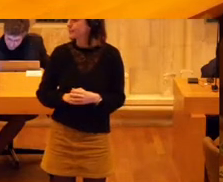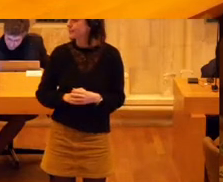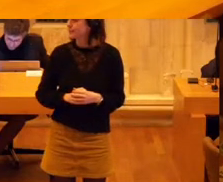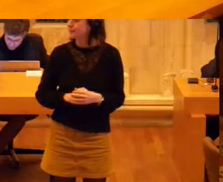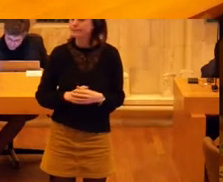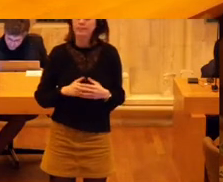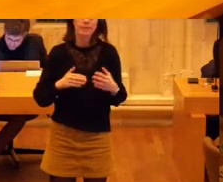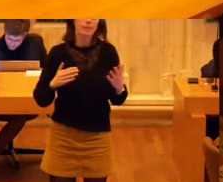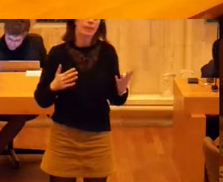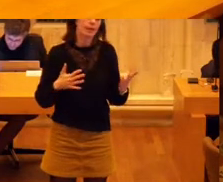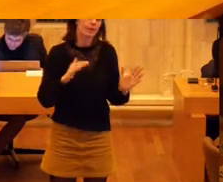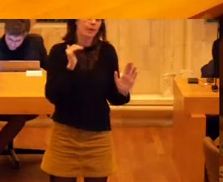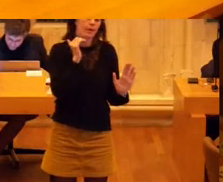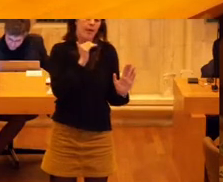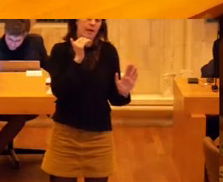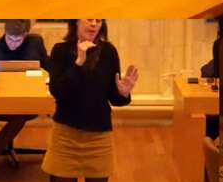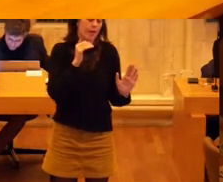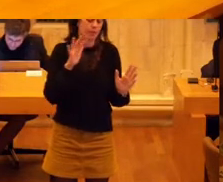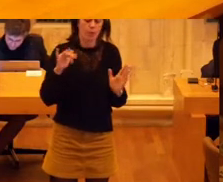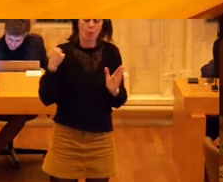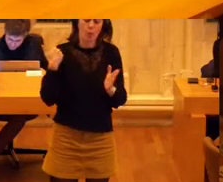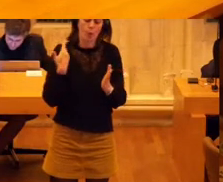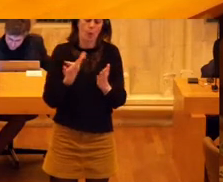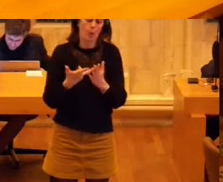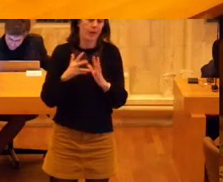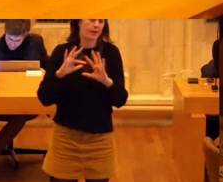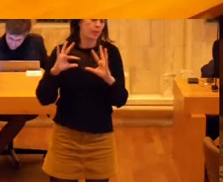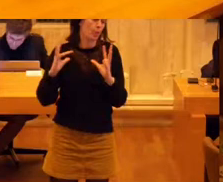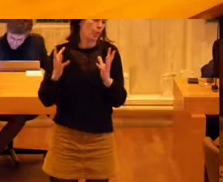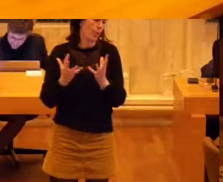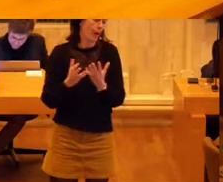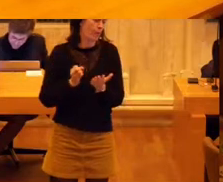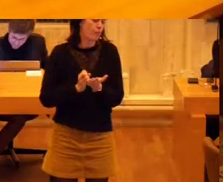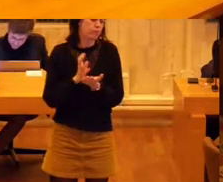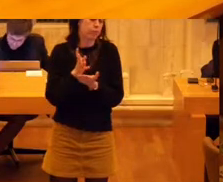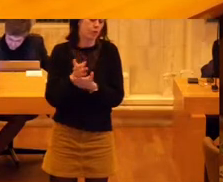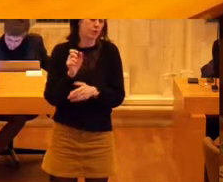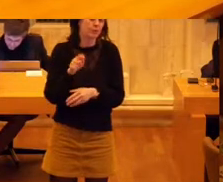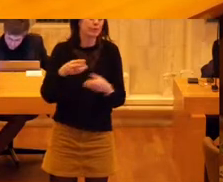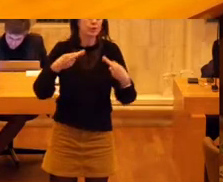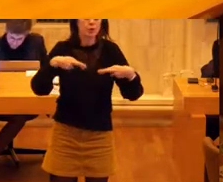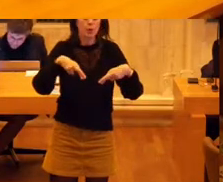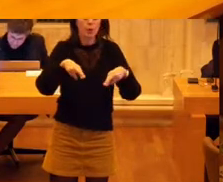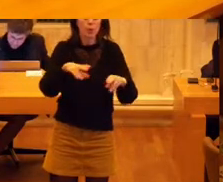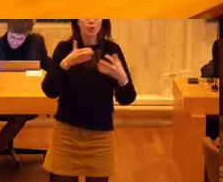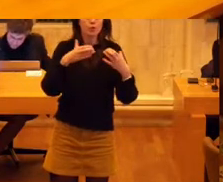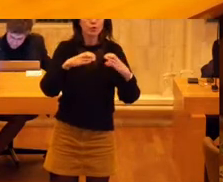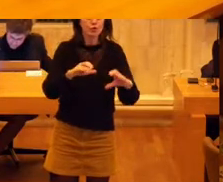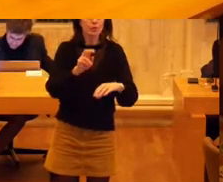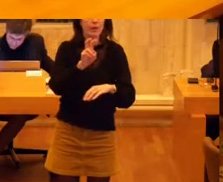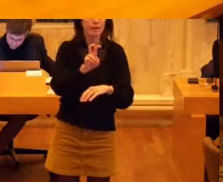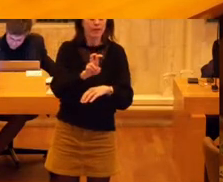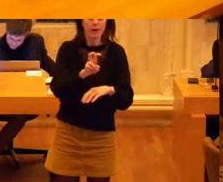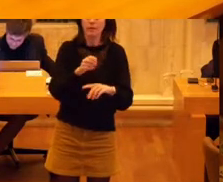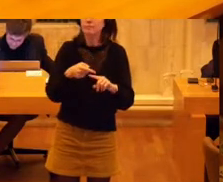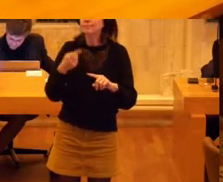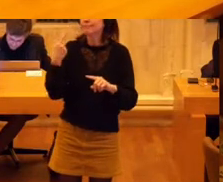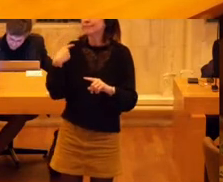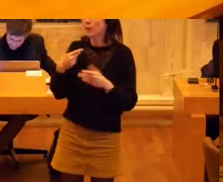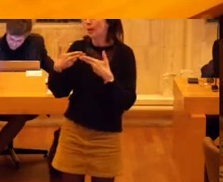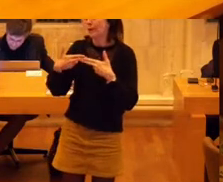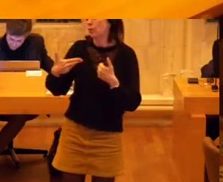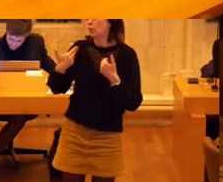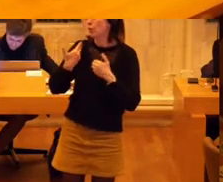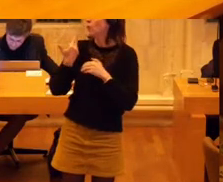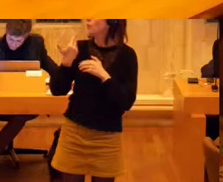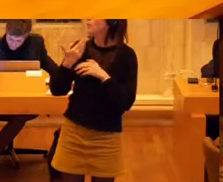Bien, un mot peut-être sur le contexte très global de ce projet le long de la rue du Chemin Vert. C'était rappelé en préambule par le maire, je ne vais pas